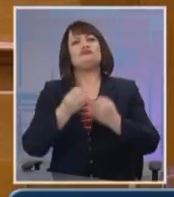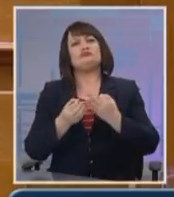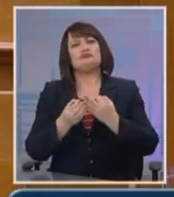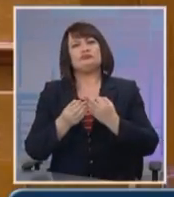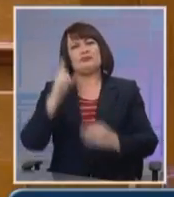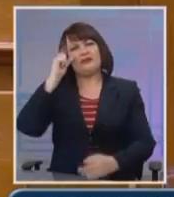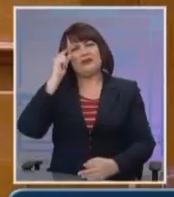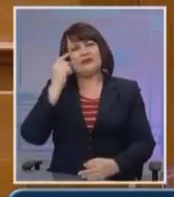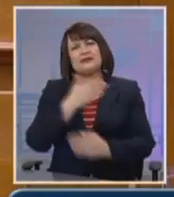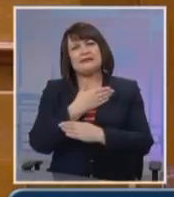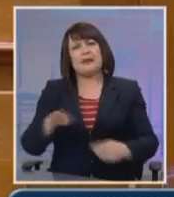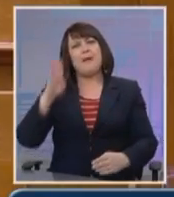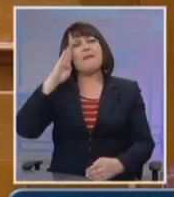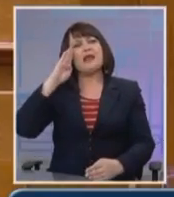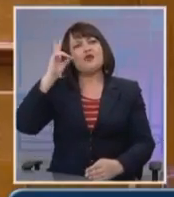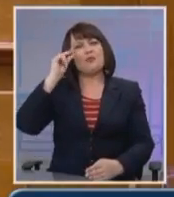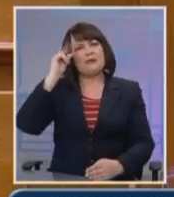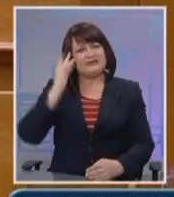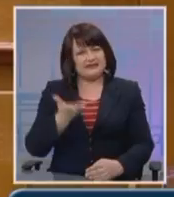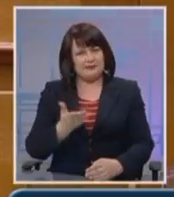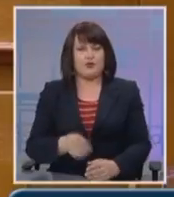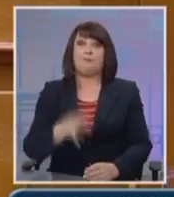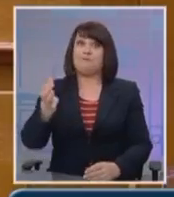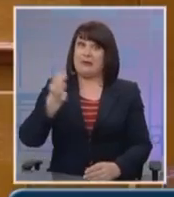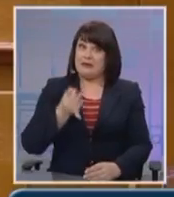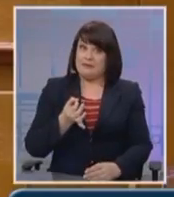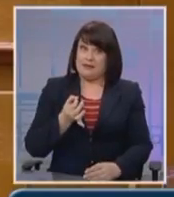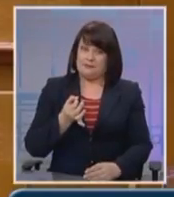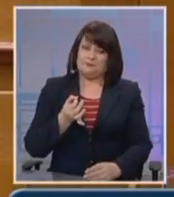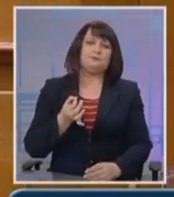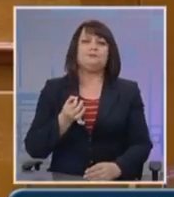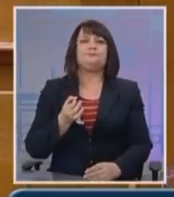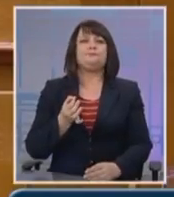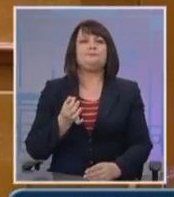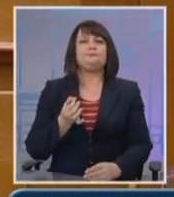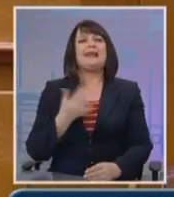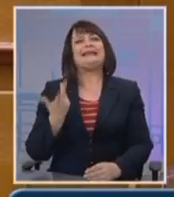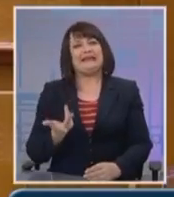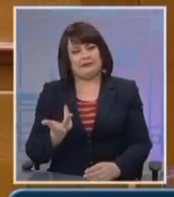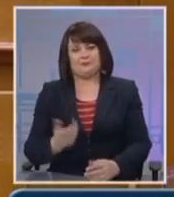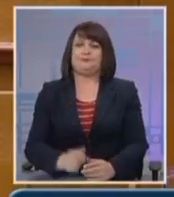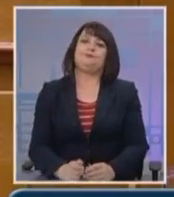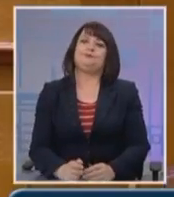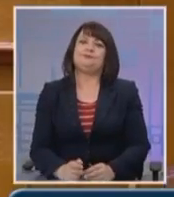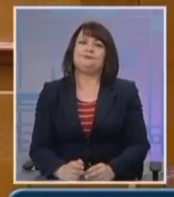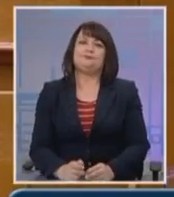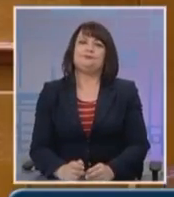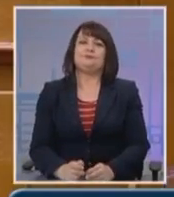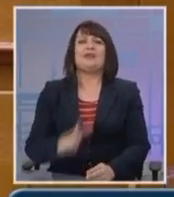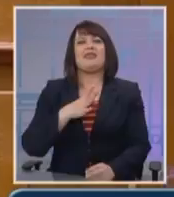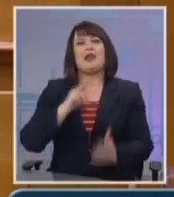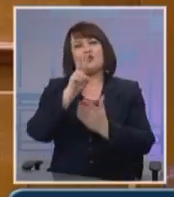τελειόφοιτους φοιτητές σε ένα Αμερικάνικο πανεπιστήμιο. Ανέφερε ανάμεσα στα άλλα τα εξής, και θέλω να σας τα